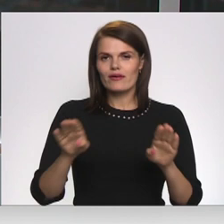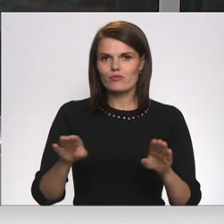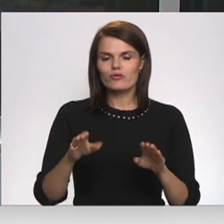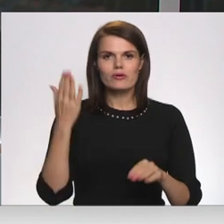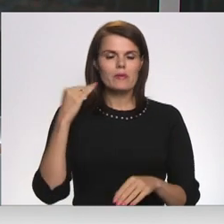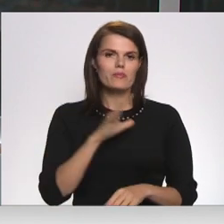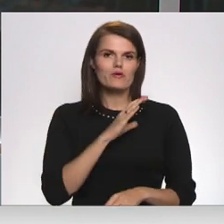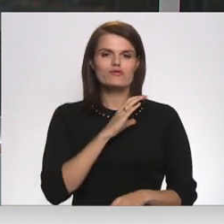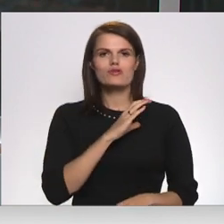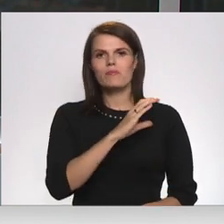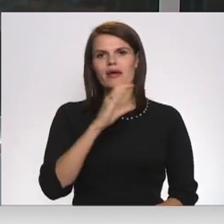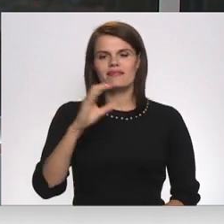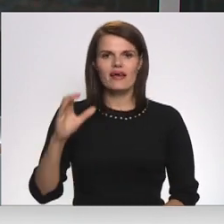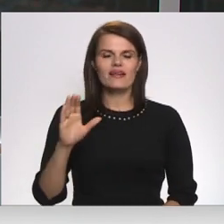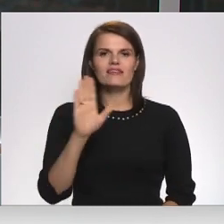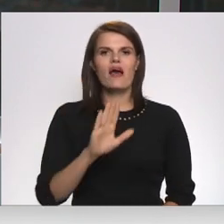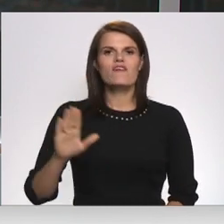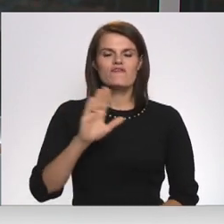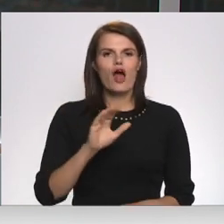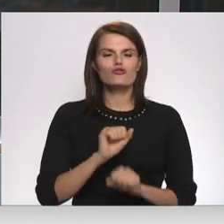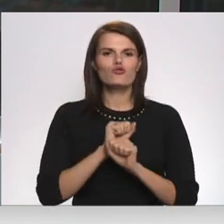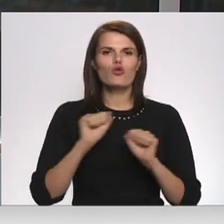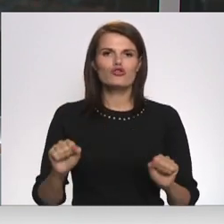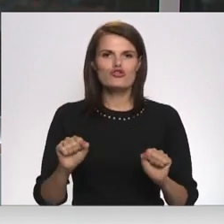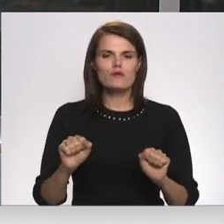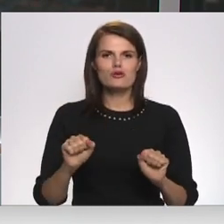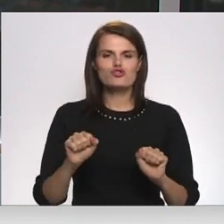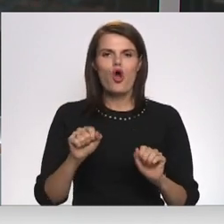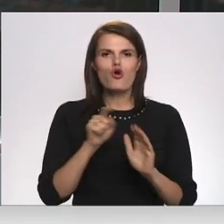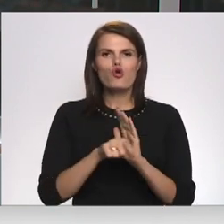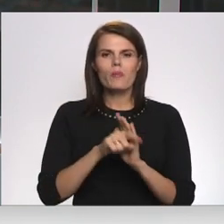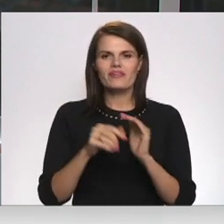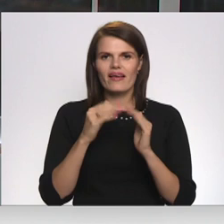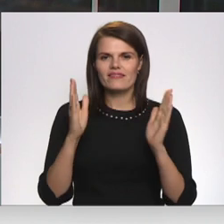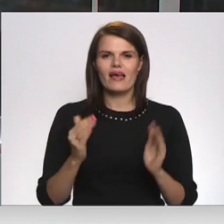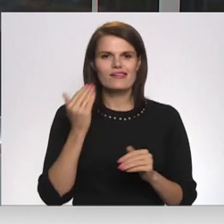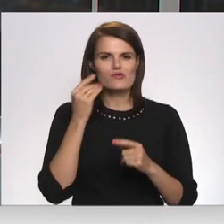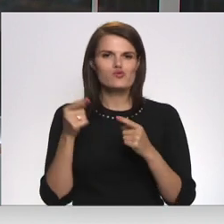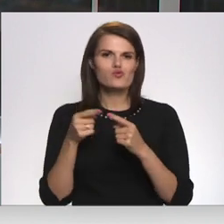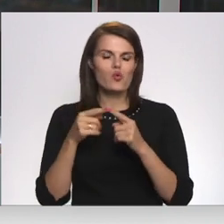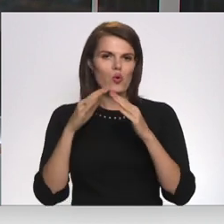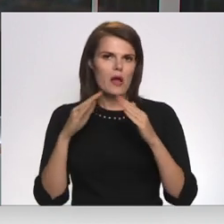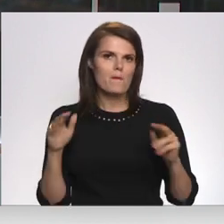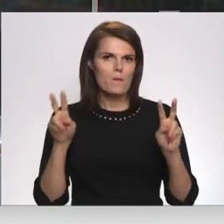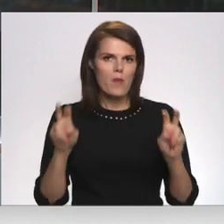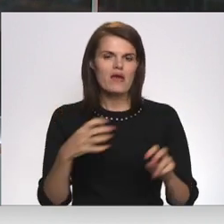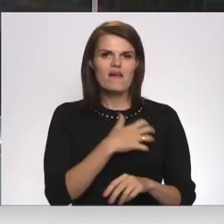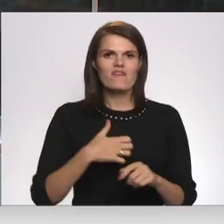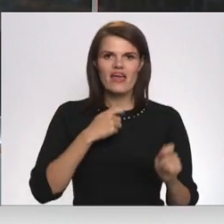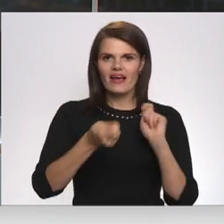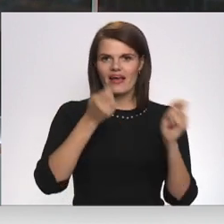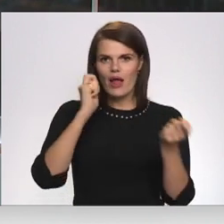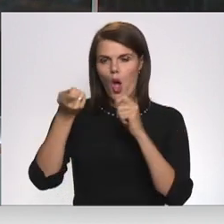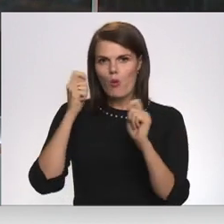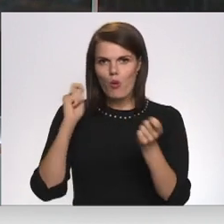bijušajā PSRS Valsts drošības komitejas ēkā, jeb tā sauktajā stūra mājā. Ēkai nepieciešams remonts, lai nostiprinātu pārsegumus